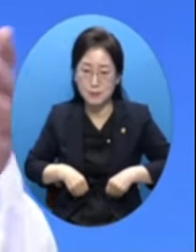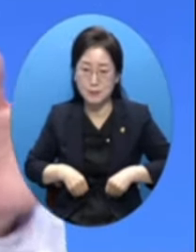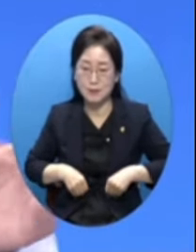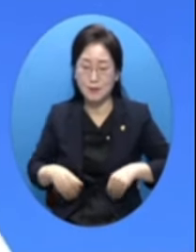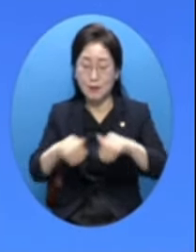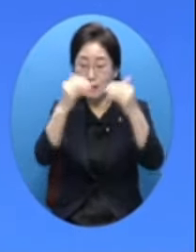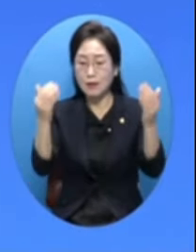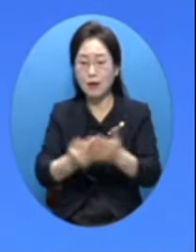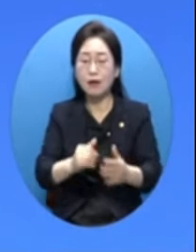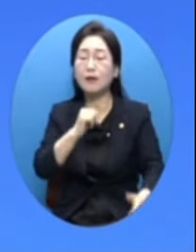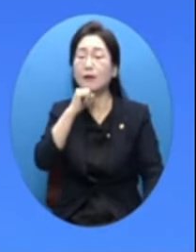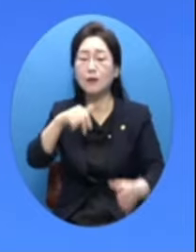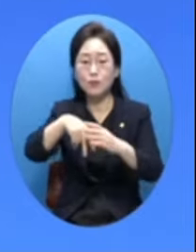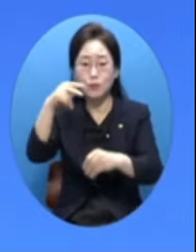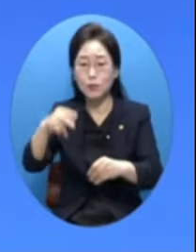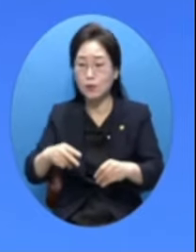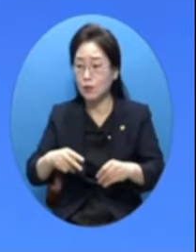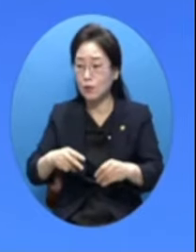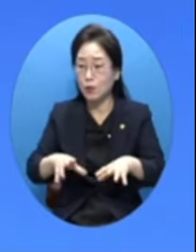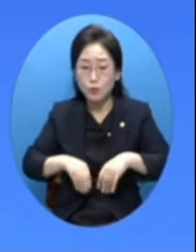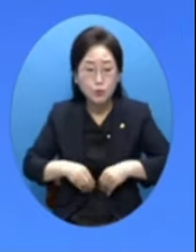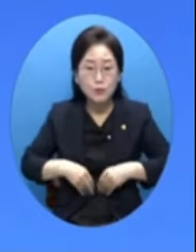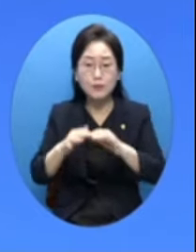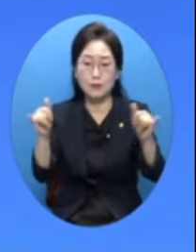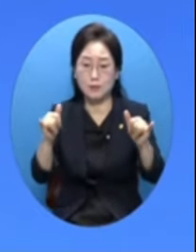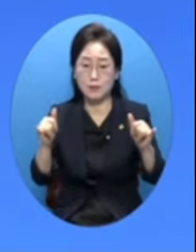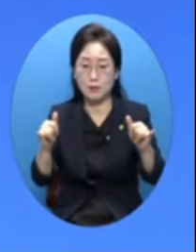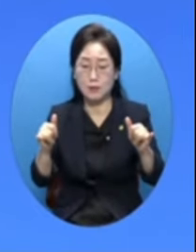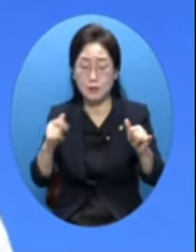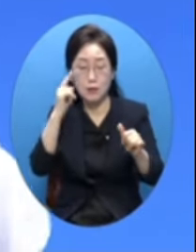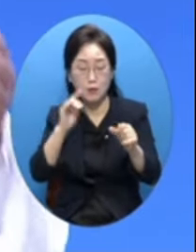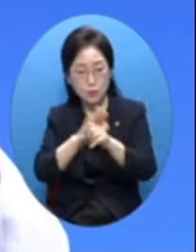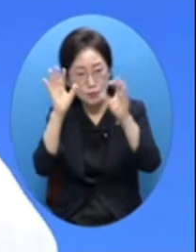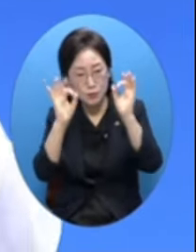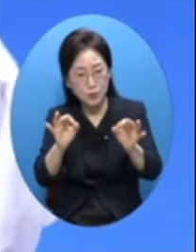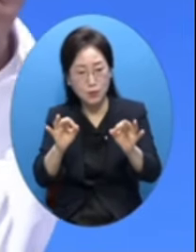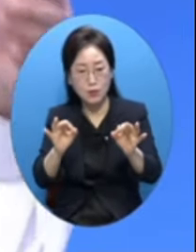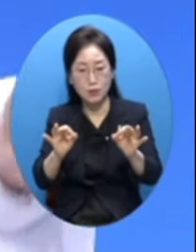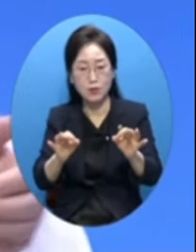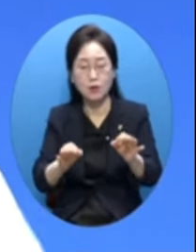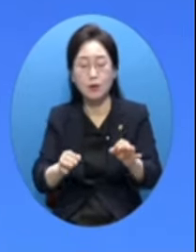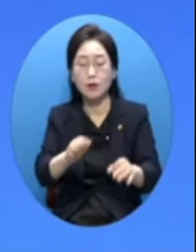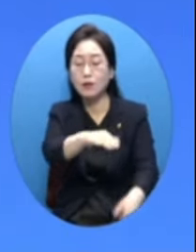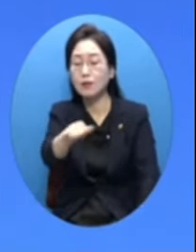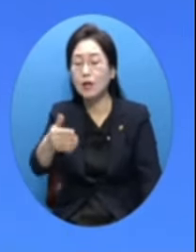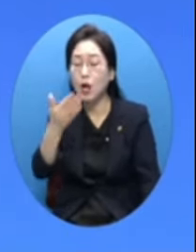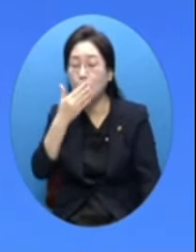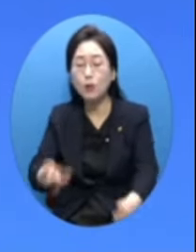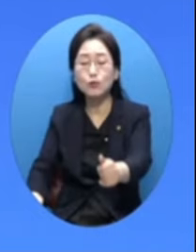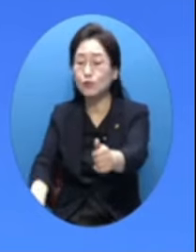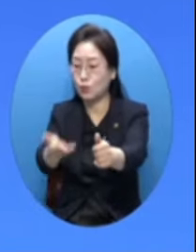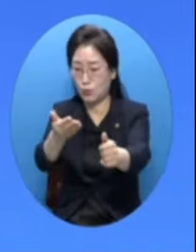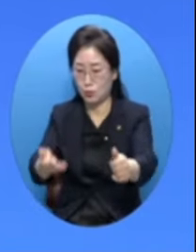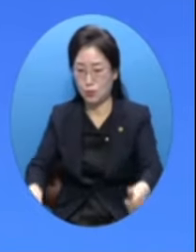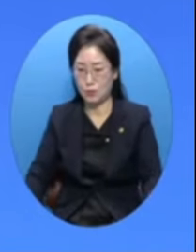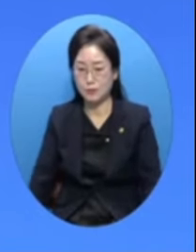다 가난하고 헐벗고 굶주린 사람들입니다. 그들을 불쌍해 보시고 저들에게 먹을 것을 주어라. 그래서